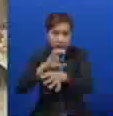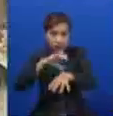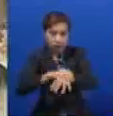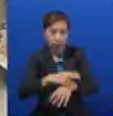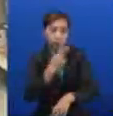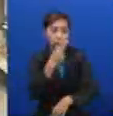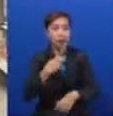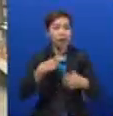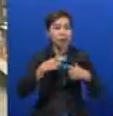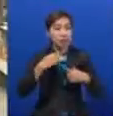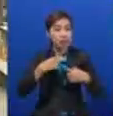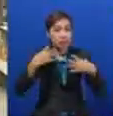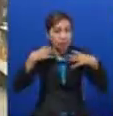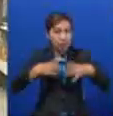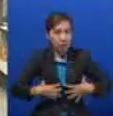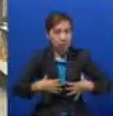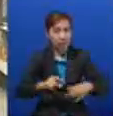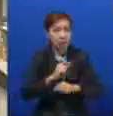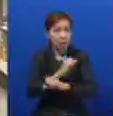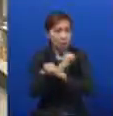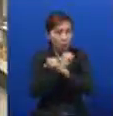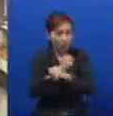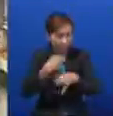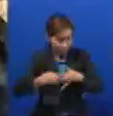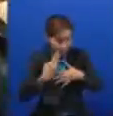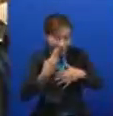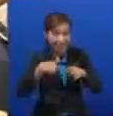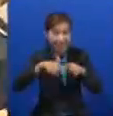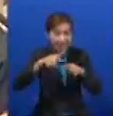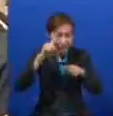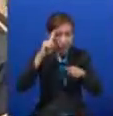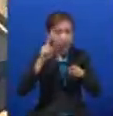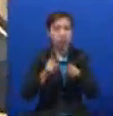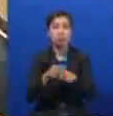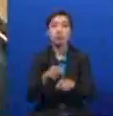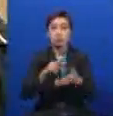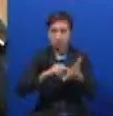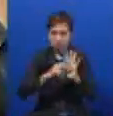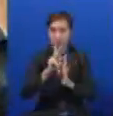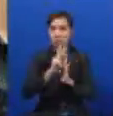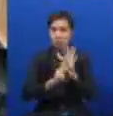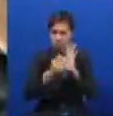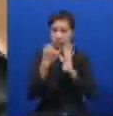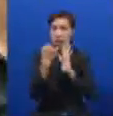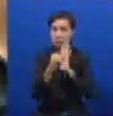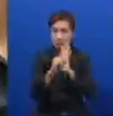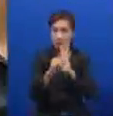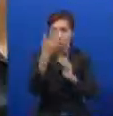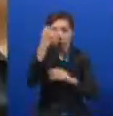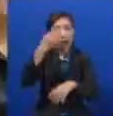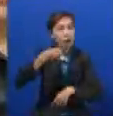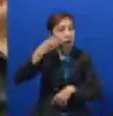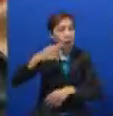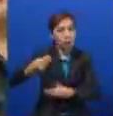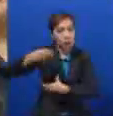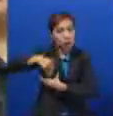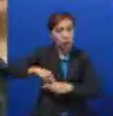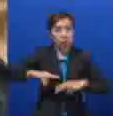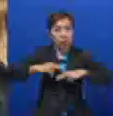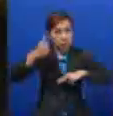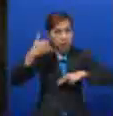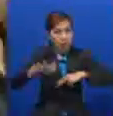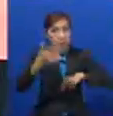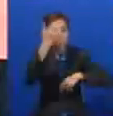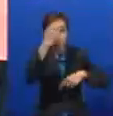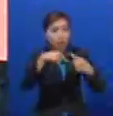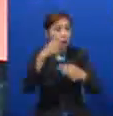เกราะและหมวกนิรภัยเป็นสิ่งผิดกฎหมายเนื่องจากเป็นยุทธภัณฑ์ที่ไม่สามารถพกผ่าได้ซึ่งในช่วงที่มีการชุมนุมแล้วมีผู้สื่อ